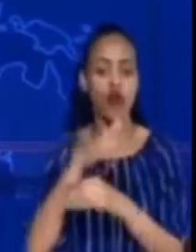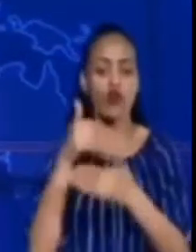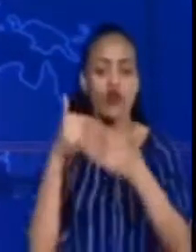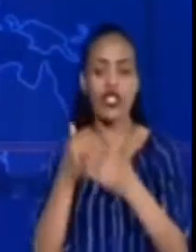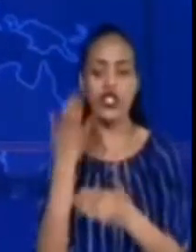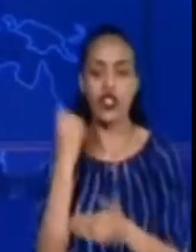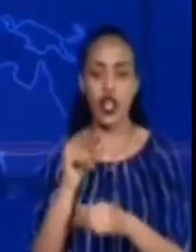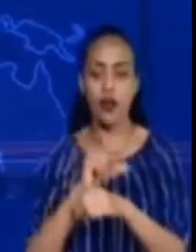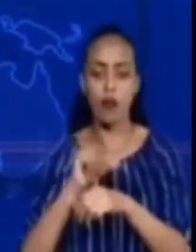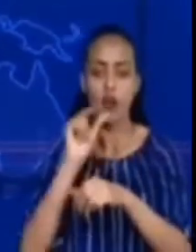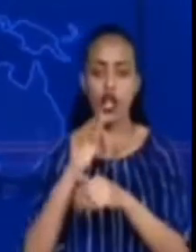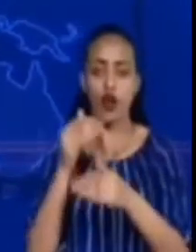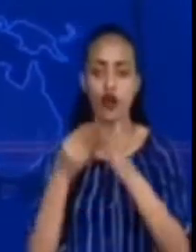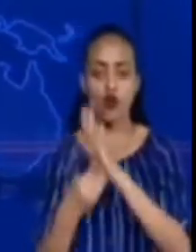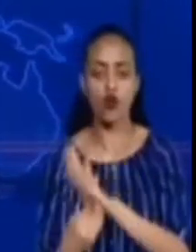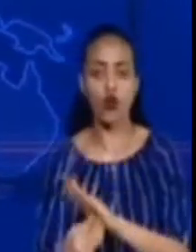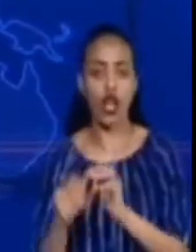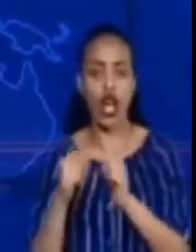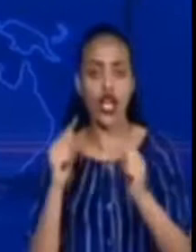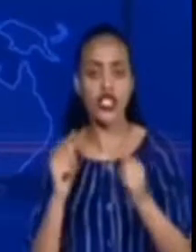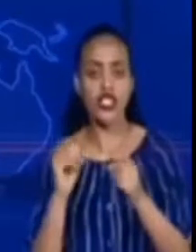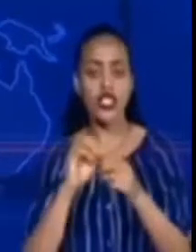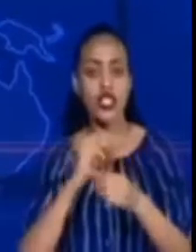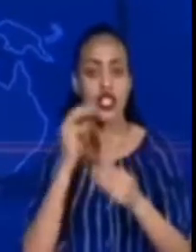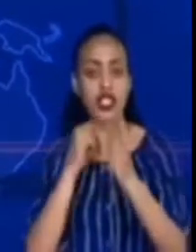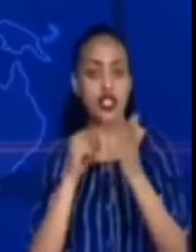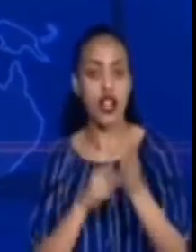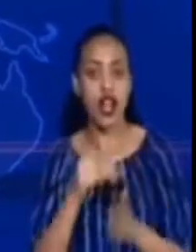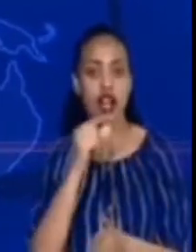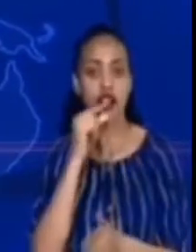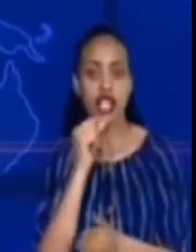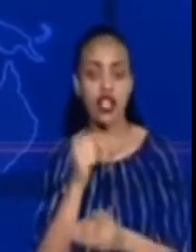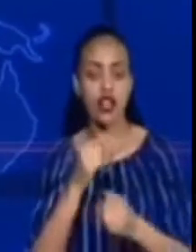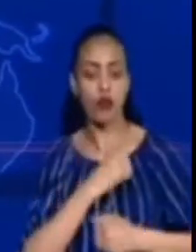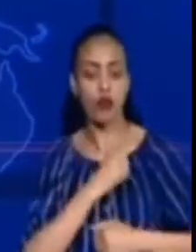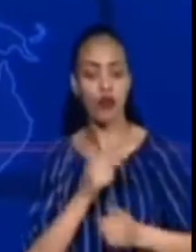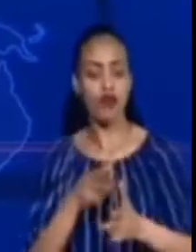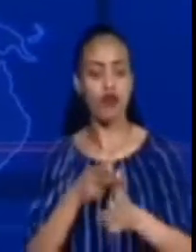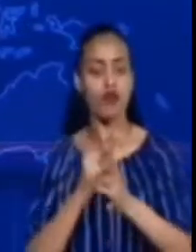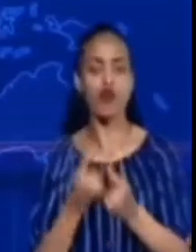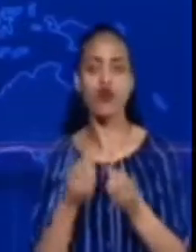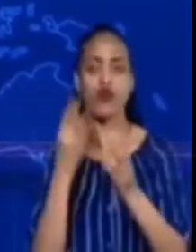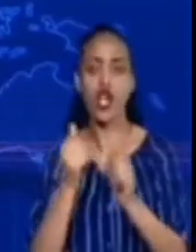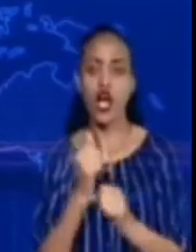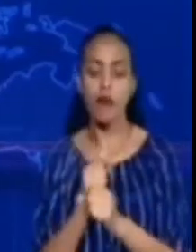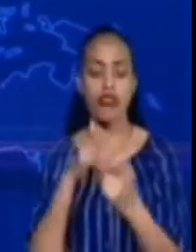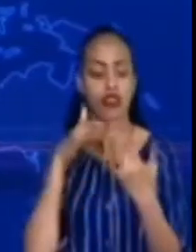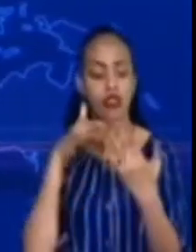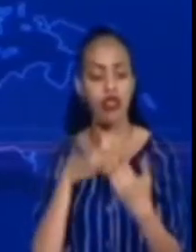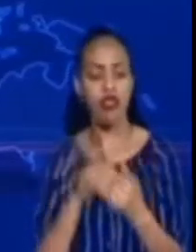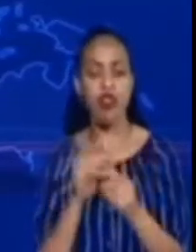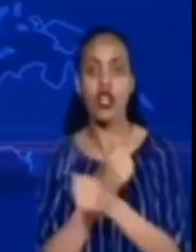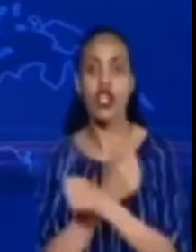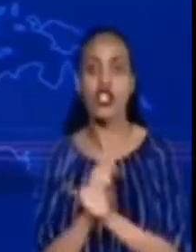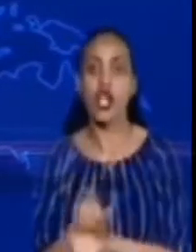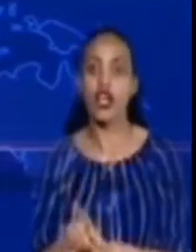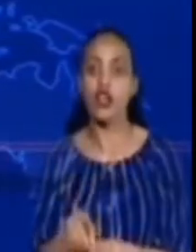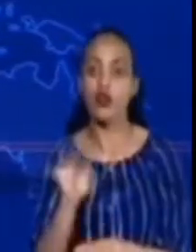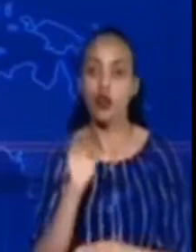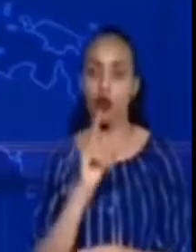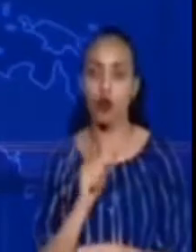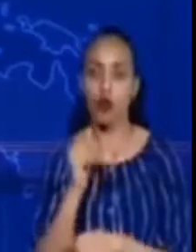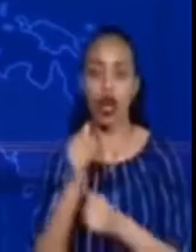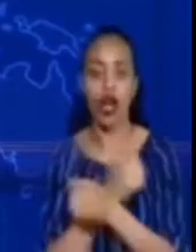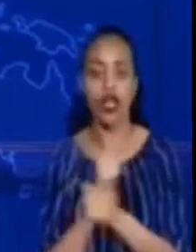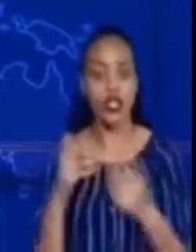በር የማርያም ማህፀን ነው ተነከከኩም ኒሃ ግርግዳ ሙሴ ነው ትጅጫ ገመጁ ፊ ከበይ